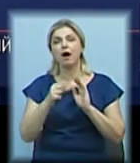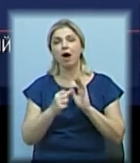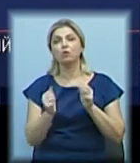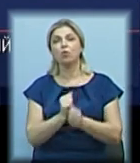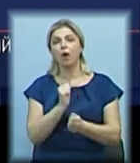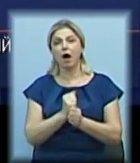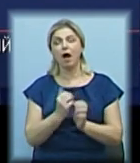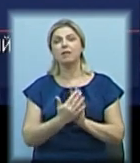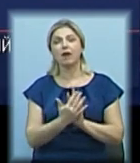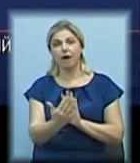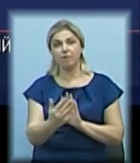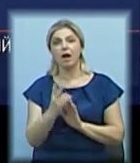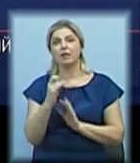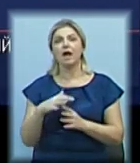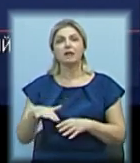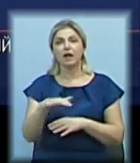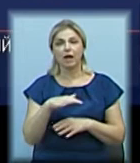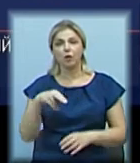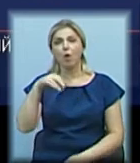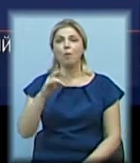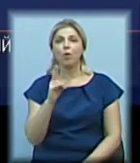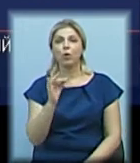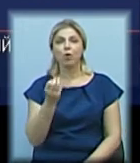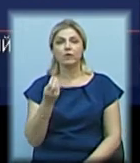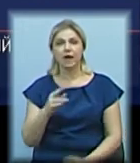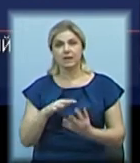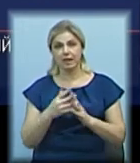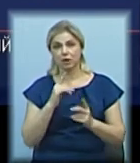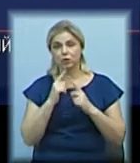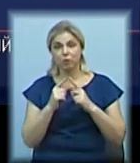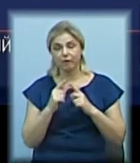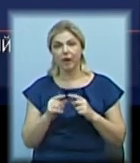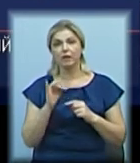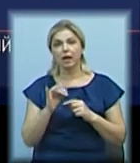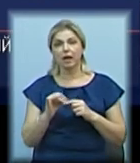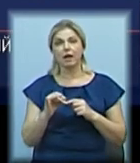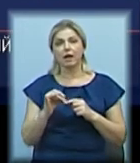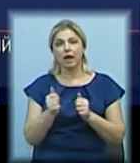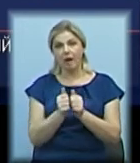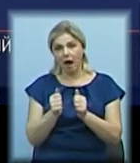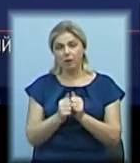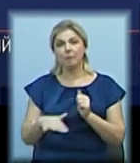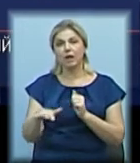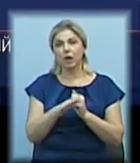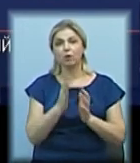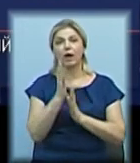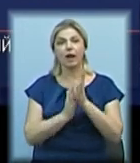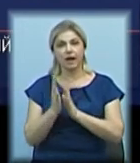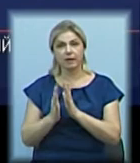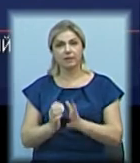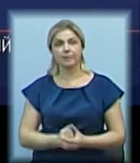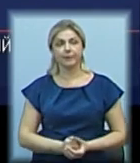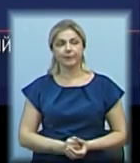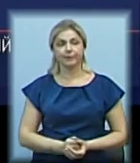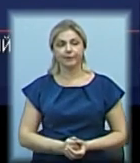території Покровської сільської ради, 4,9 га на території Васильівського лісництва. Із